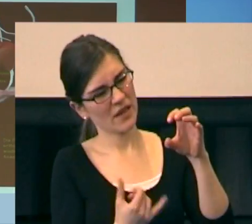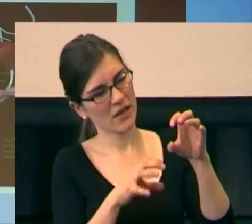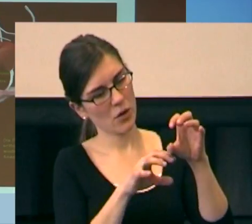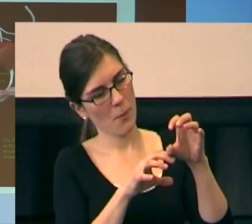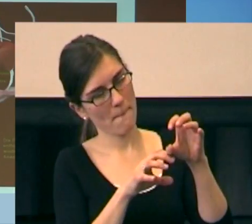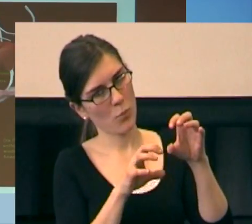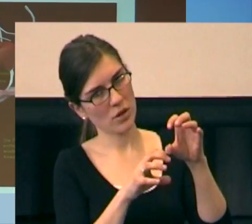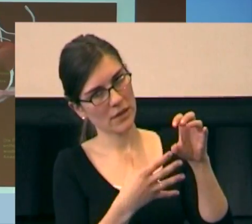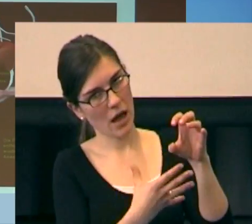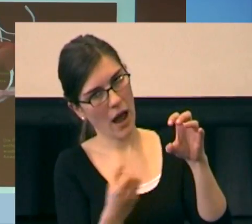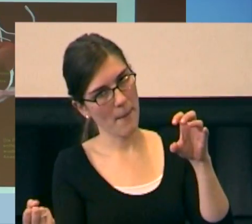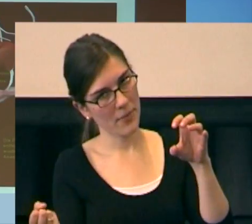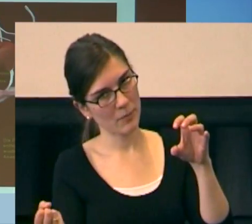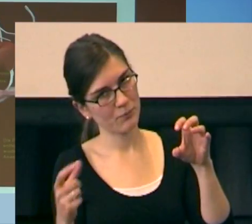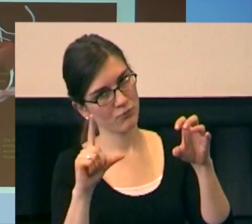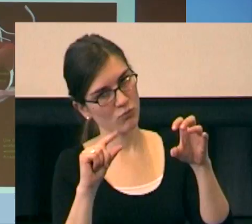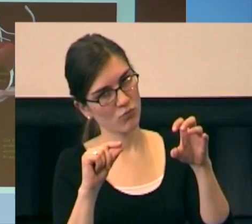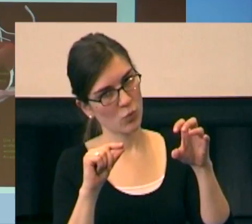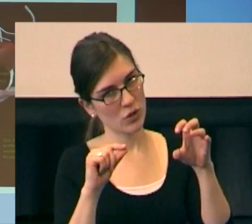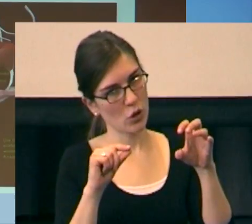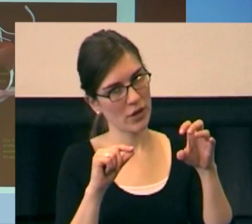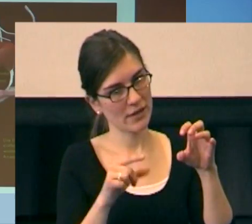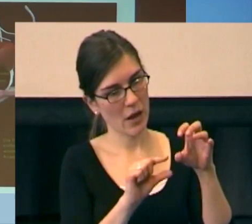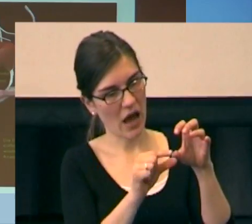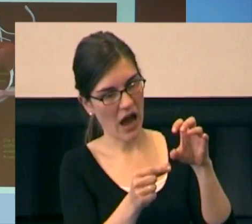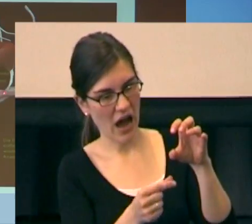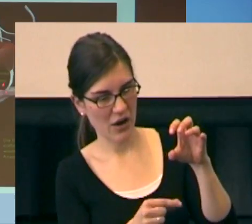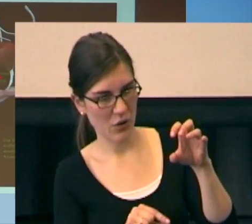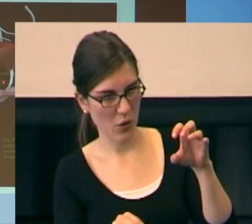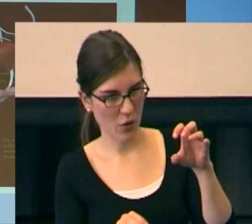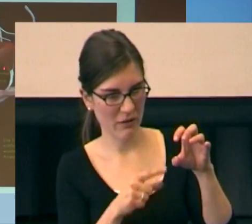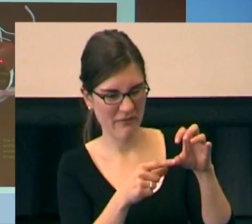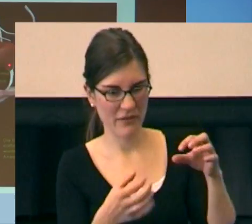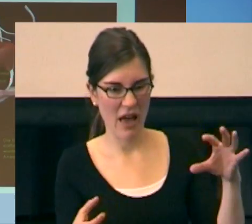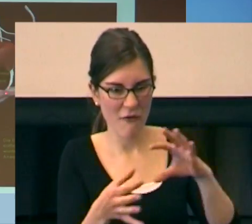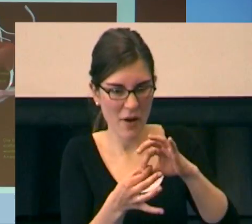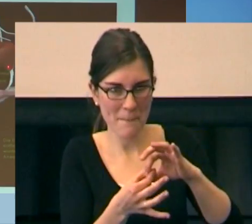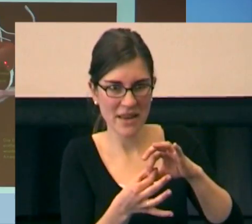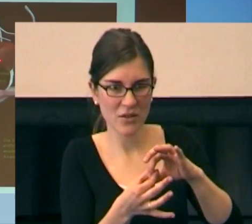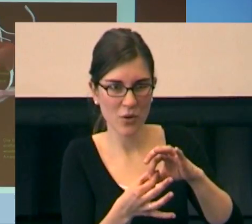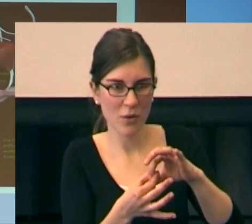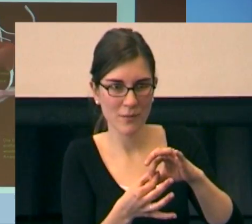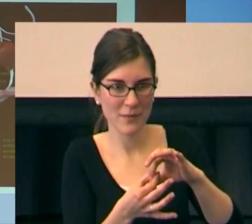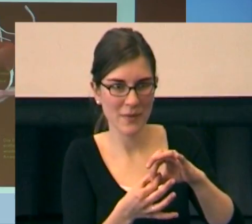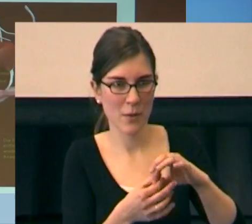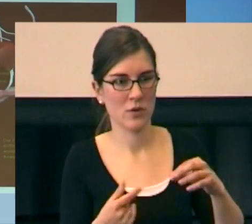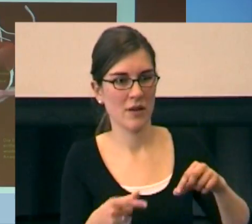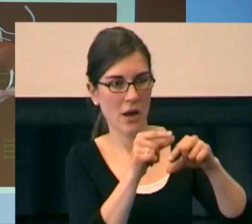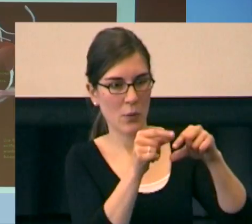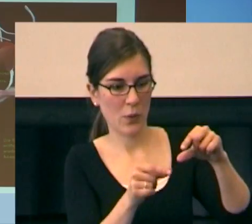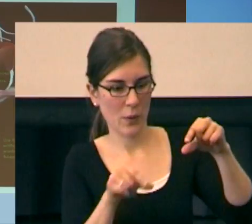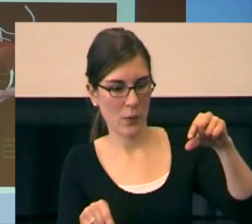entferne, hat erst mal am Ende der Operation die Harnröhre keine Verbindung mehr zur Blase, ich muss die beiden wieder aneinander anschließen.